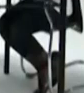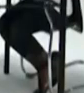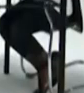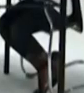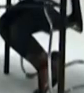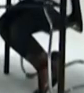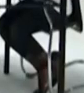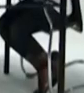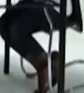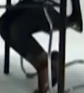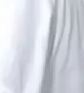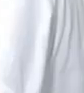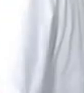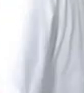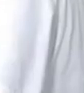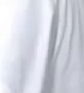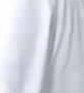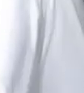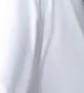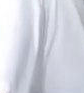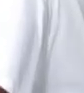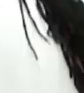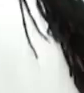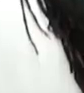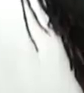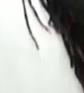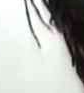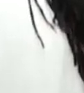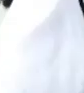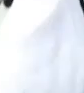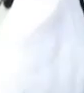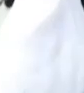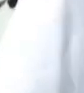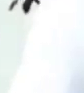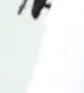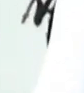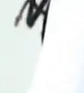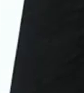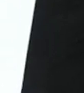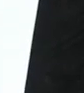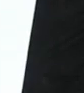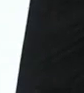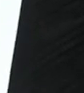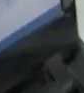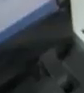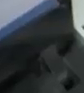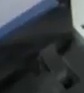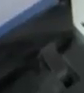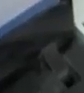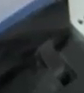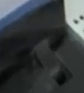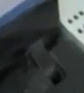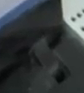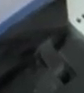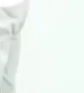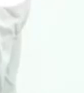Taifa ya uchaguzi inaboresha daftari la kudumu la wapiga kura. Ewe mwananchi, hakikisha mwaka huu na wewe umo kwa kujitokeza kwenye